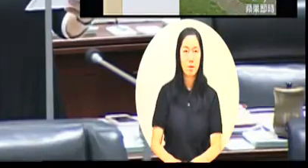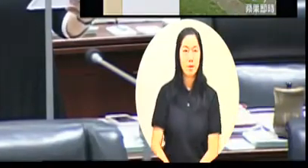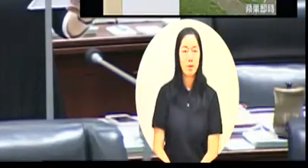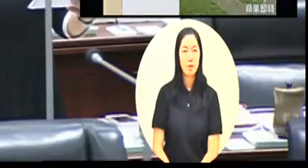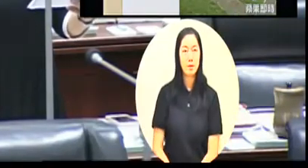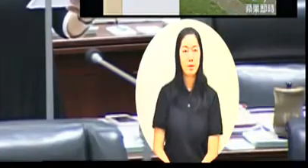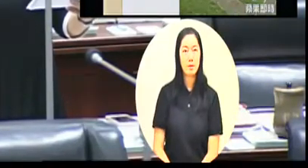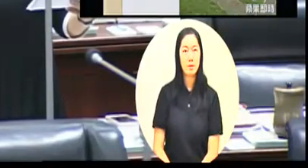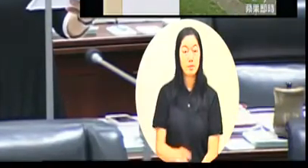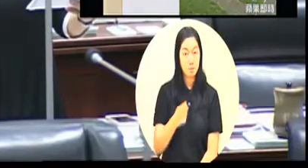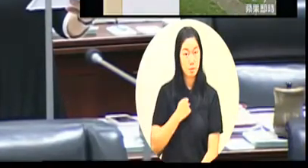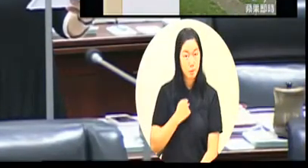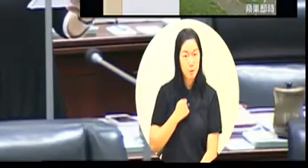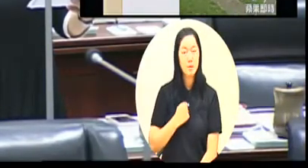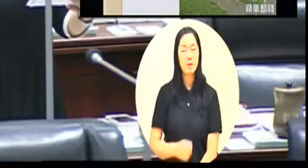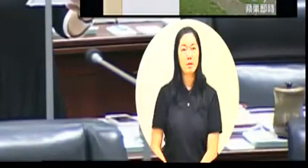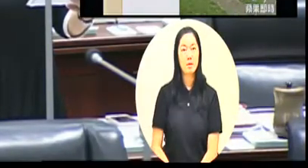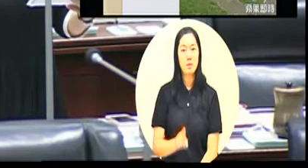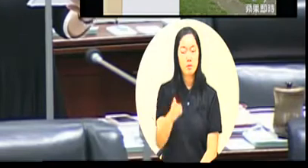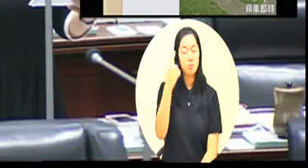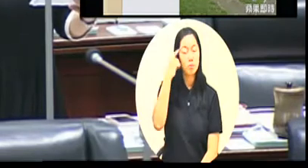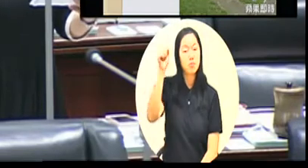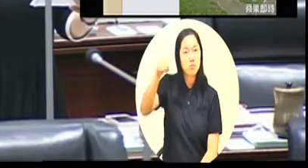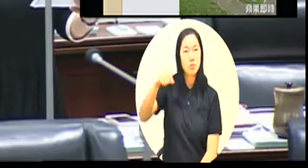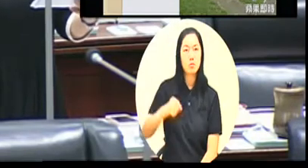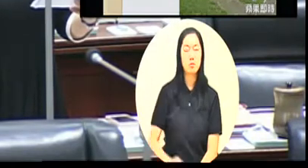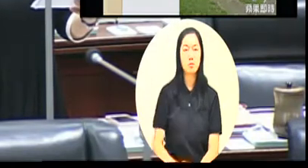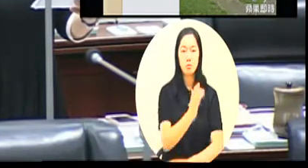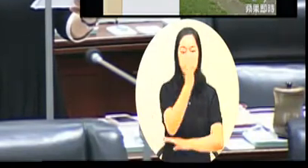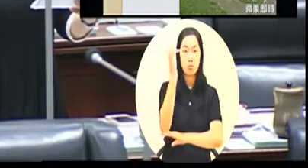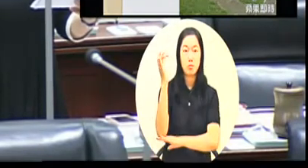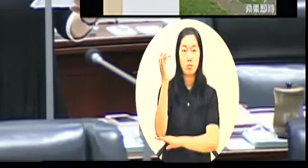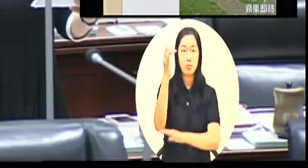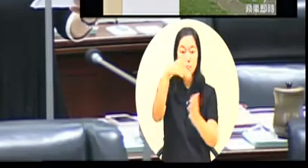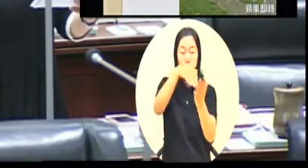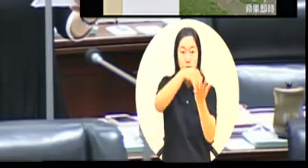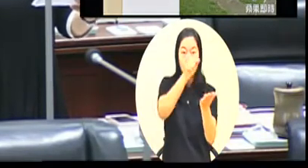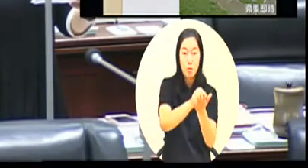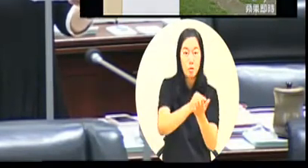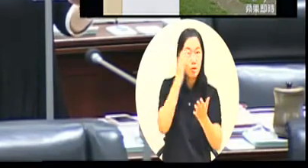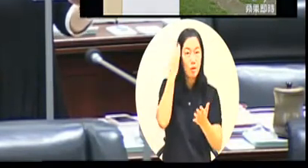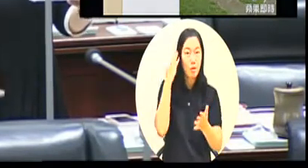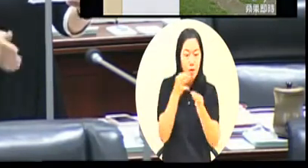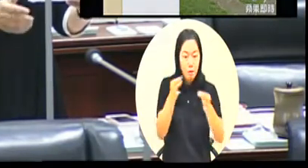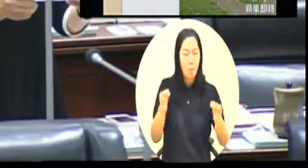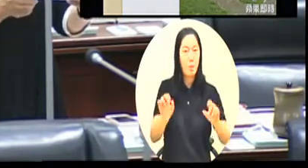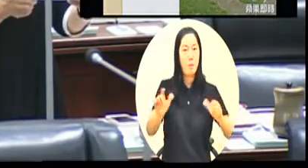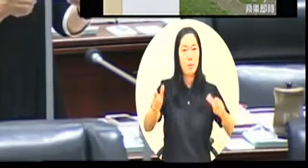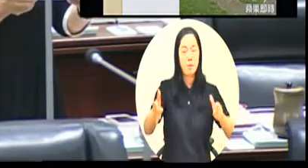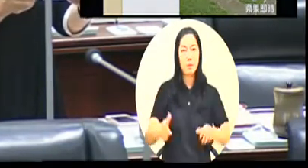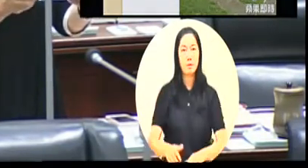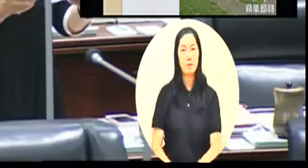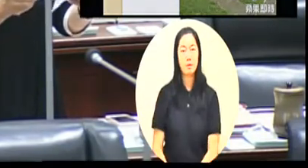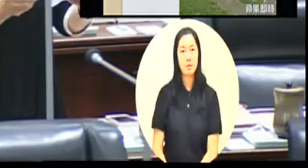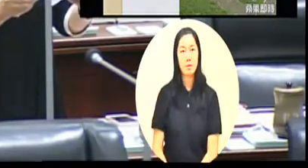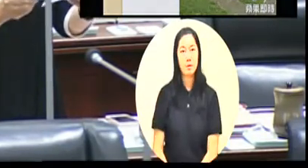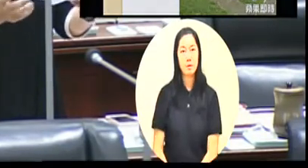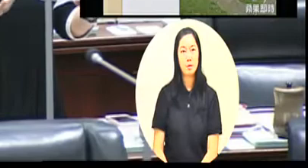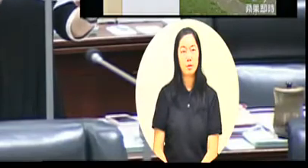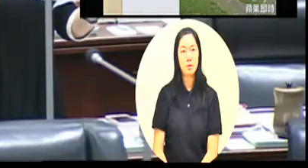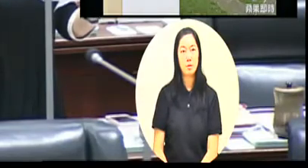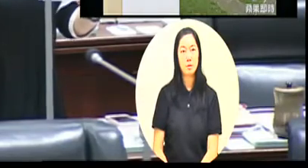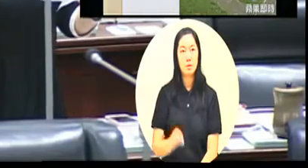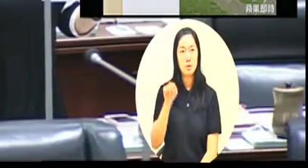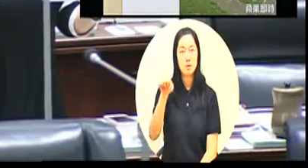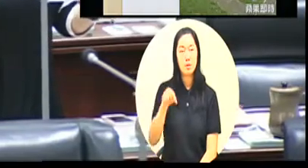局长我也知道说，你也承认这几棵树并不是在列管的黑名单之内嘛，所以也被迫让这个